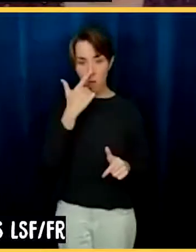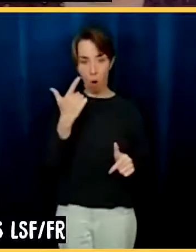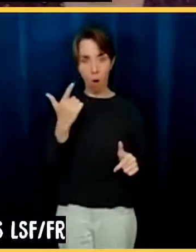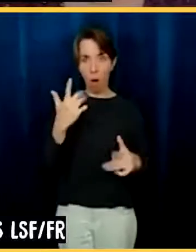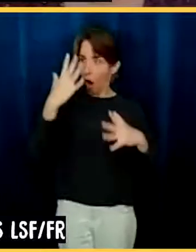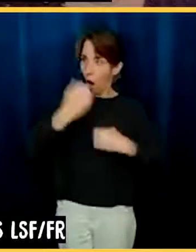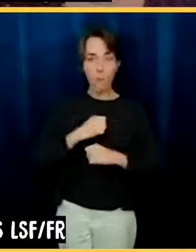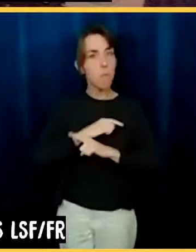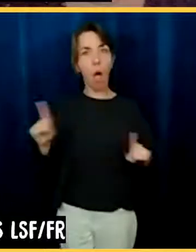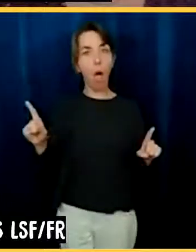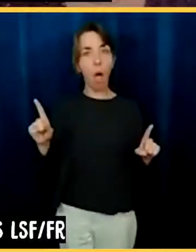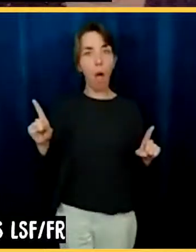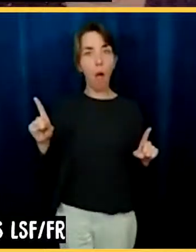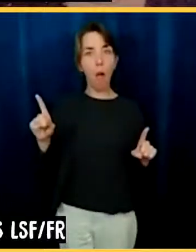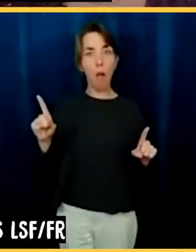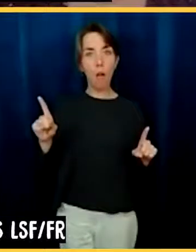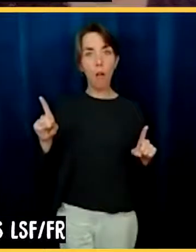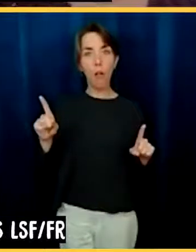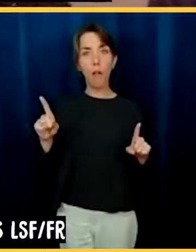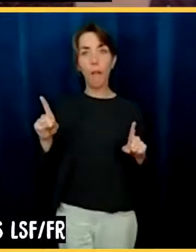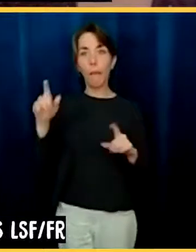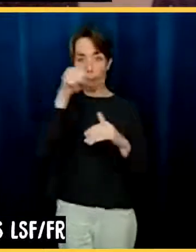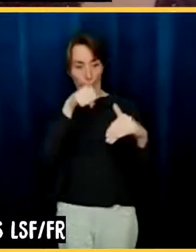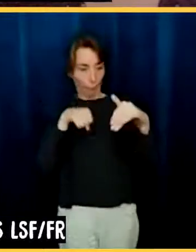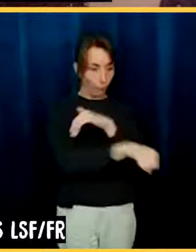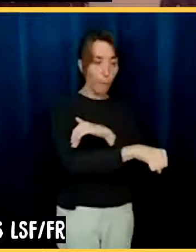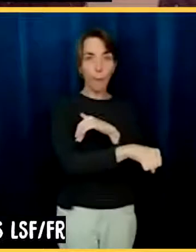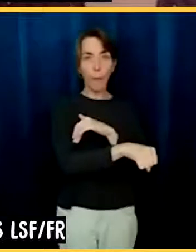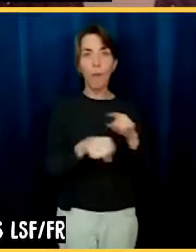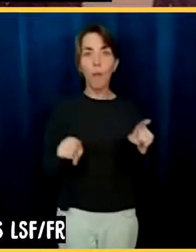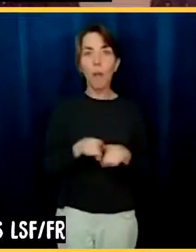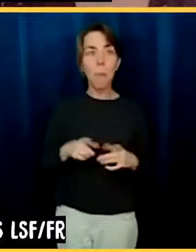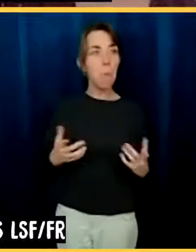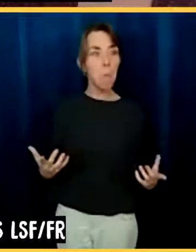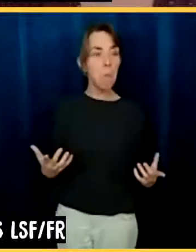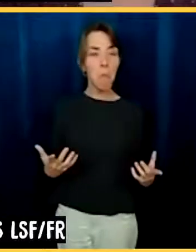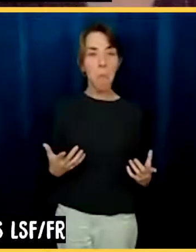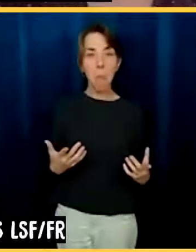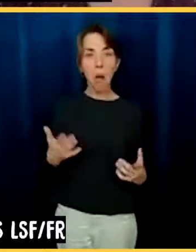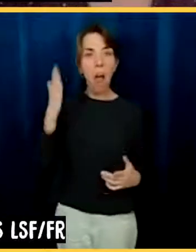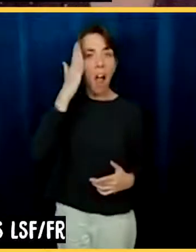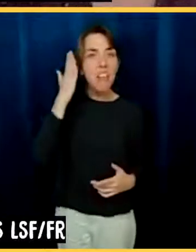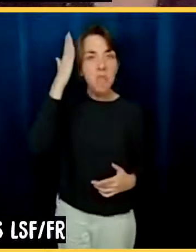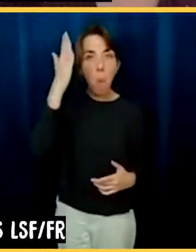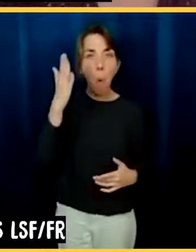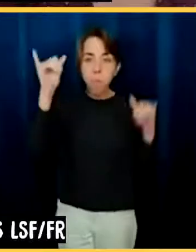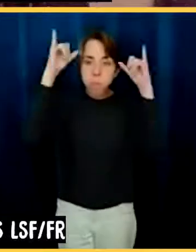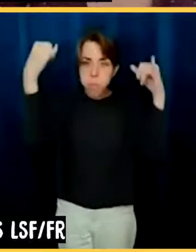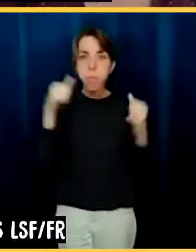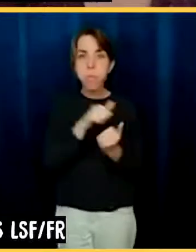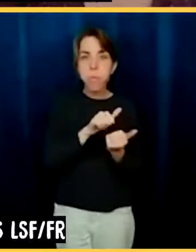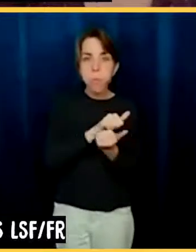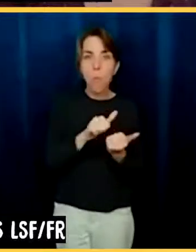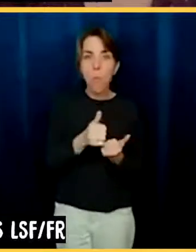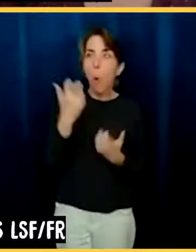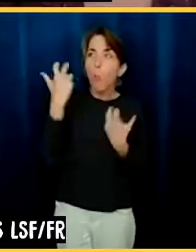inadmissible de nous relayer comme des bêtes ou du bétail, en fait, parce que trop bruyant. Donc,